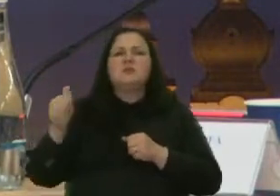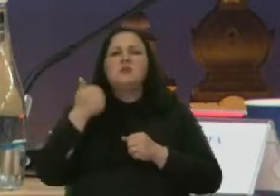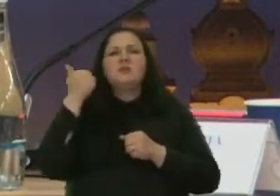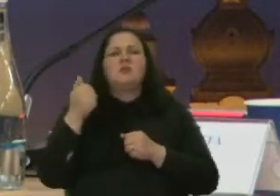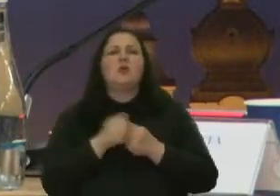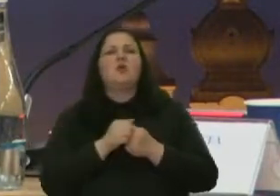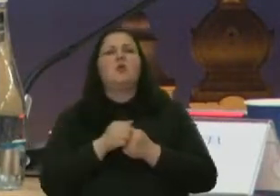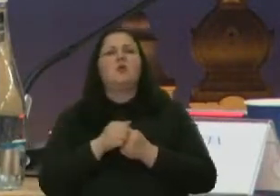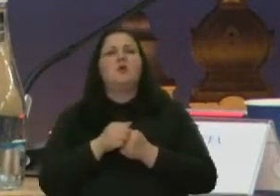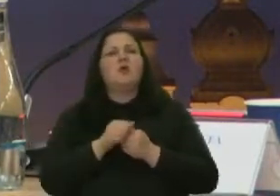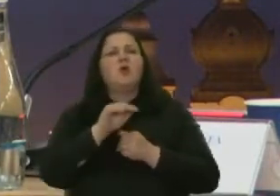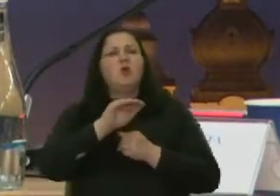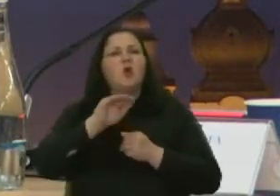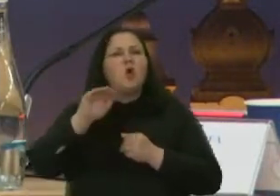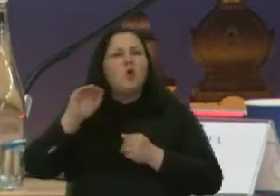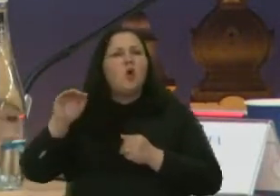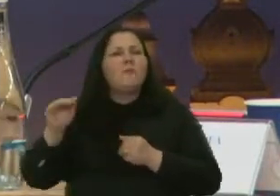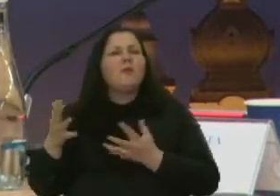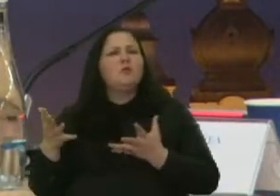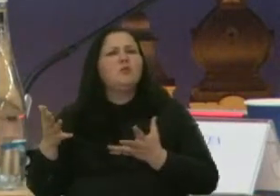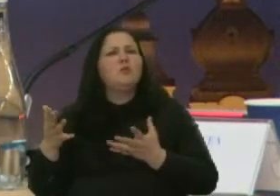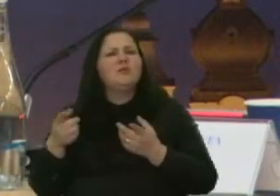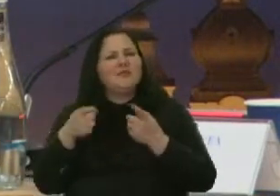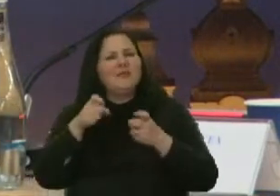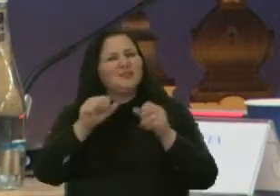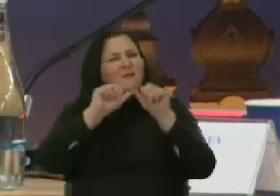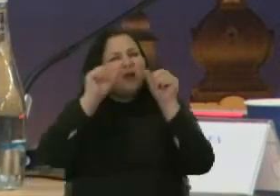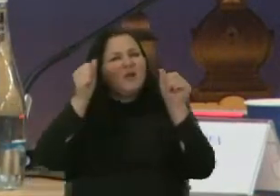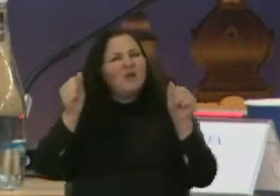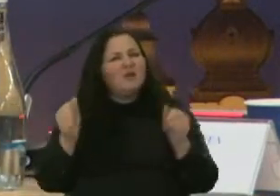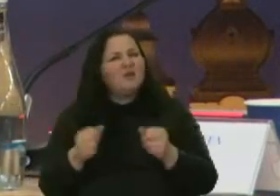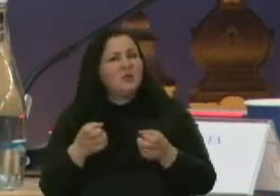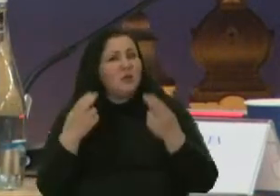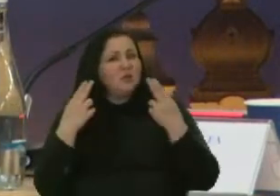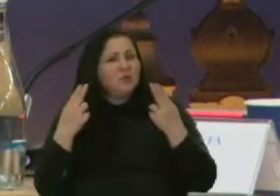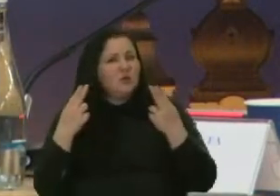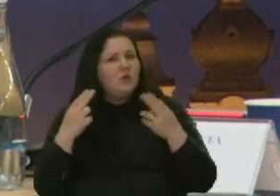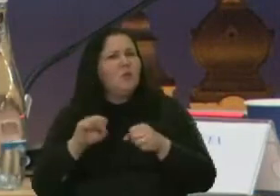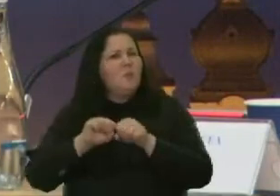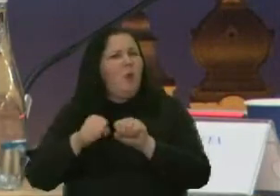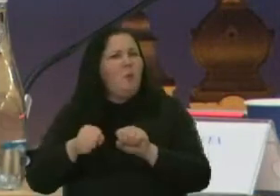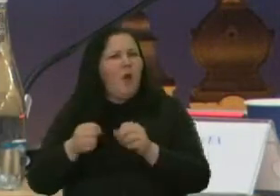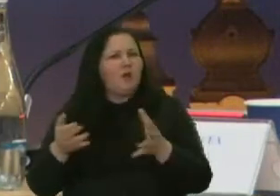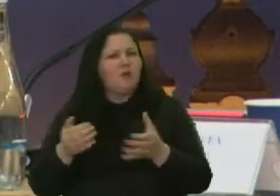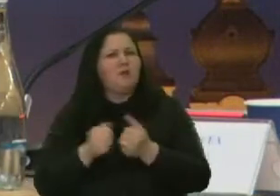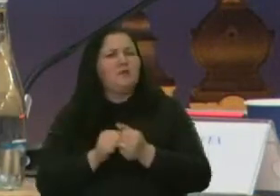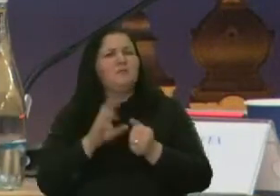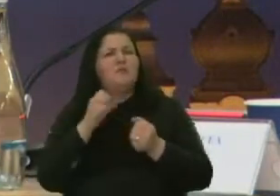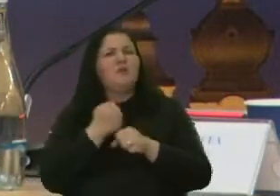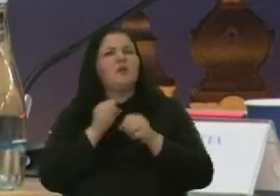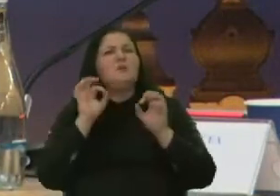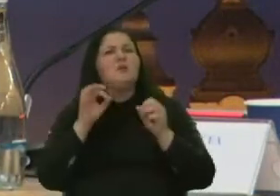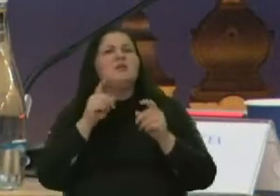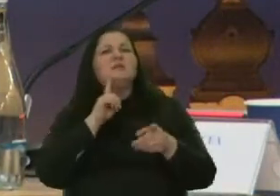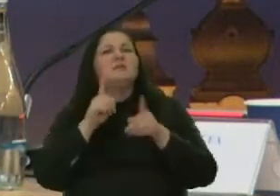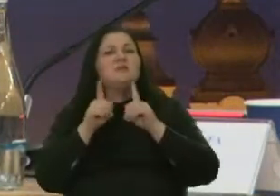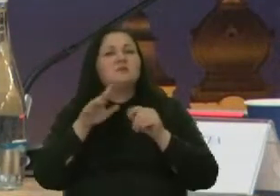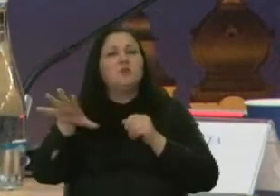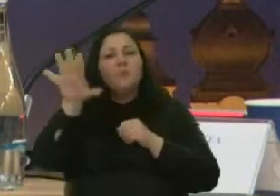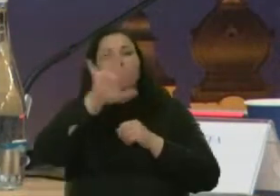omoară copilul din această creație care e cel mai important Ok foarte bine dezbaterea publică va sau